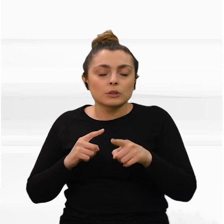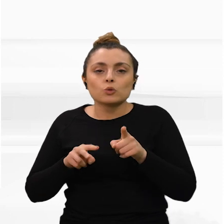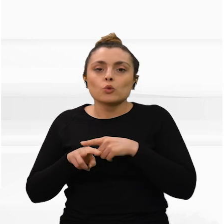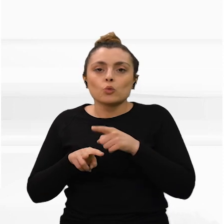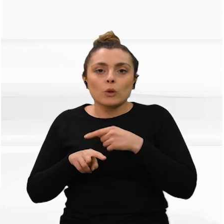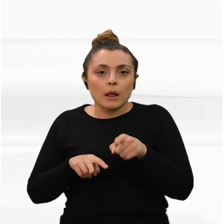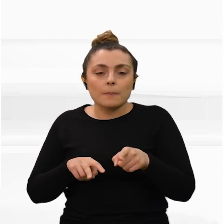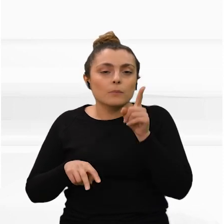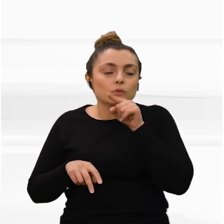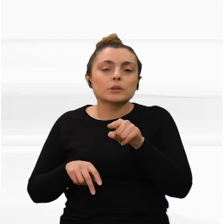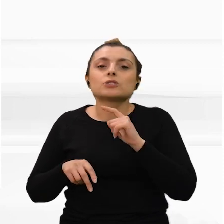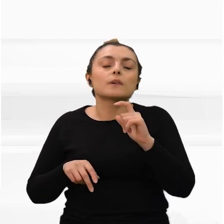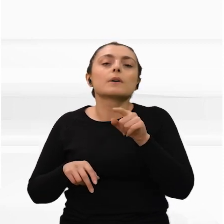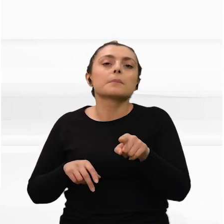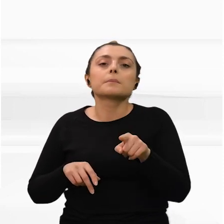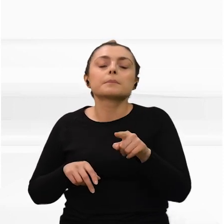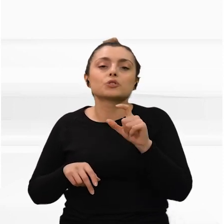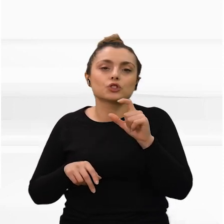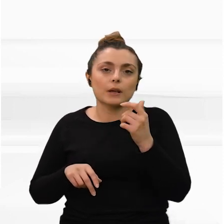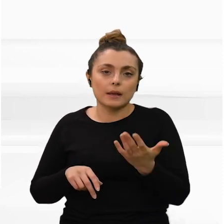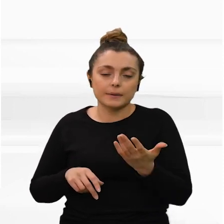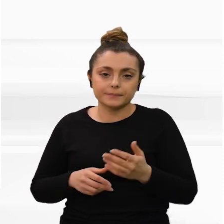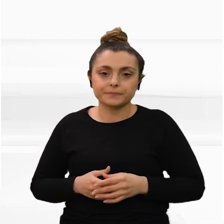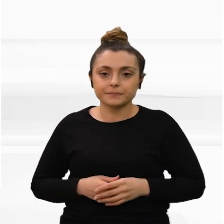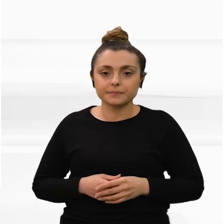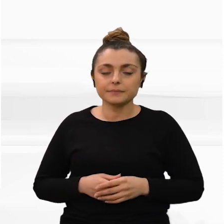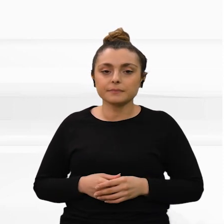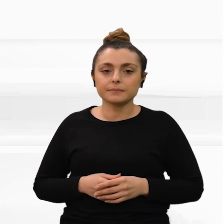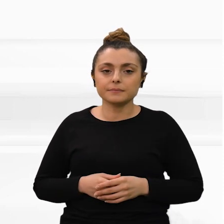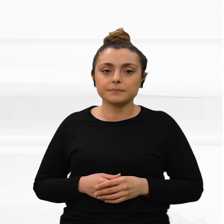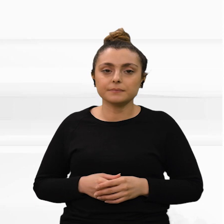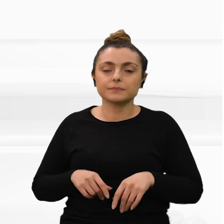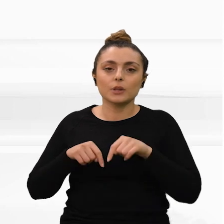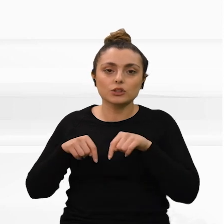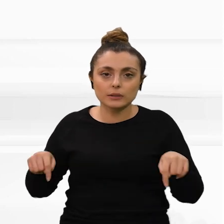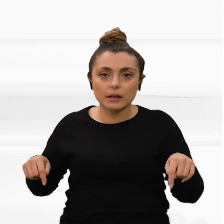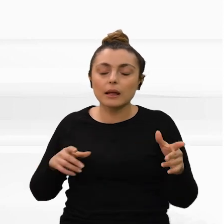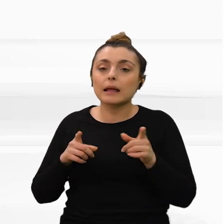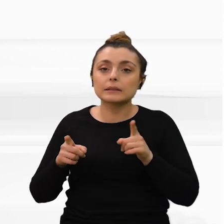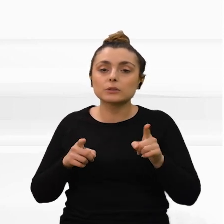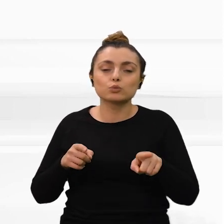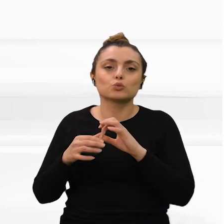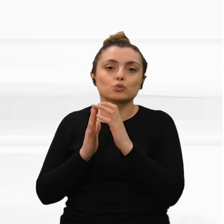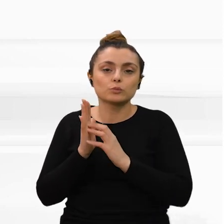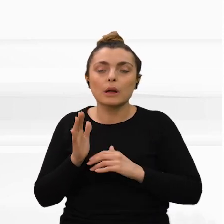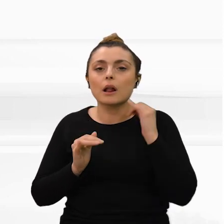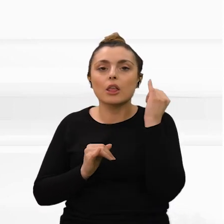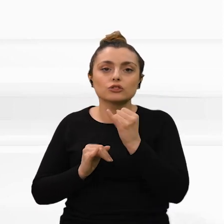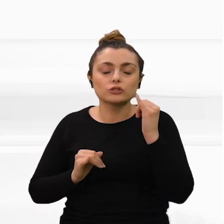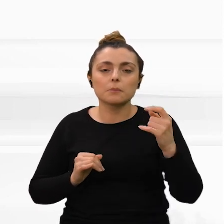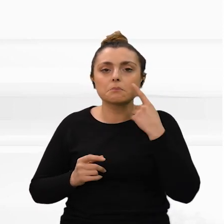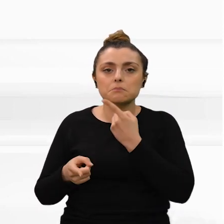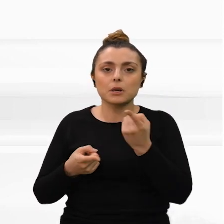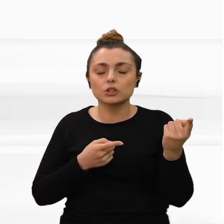tümleci yüklem Dolayısıyla Cevabımı zce seçeneği Arkadaşlar bu Aşağıdakilerden hangisi bu parçada bu